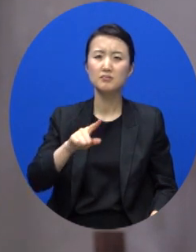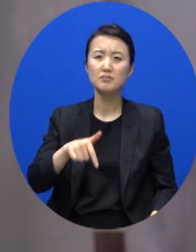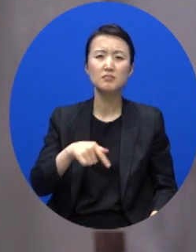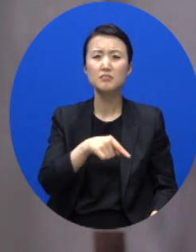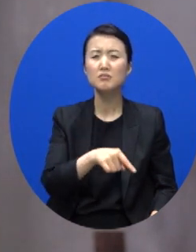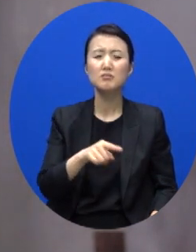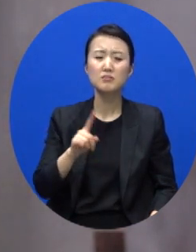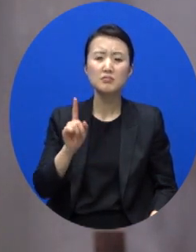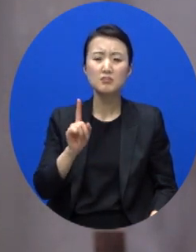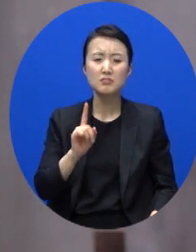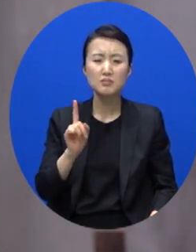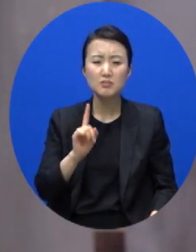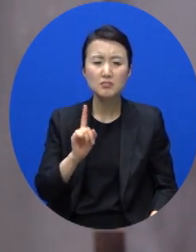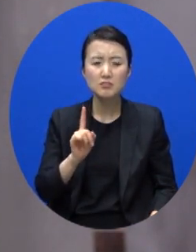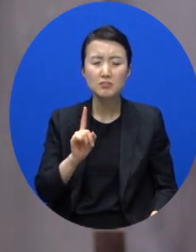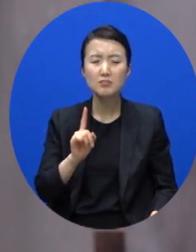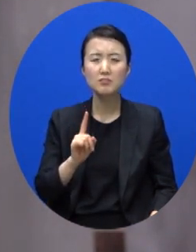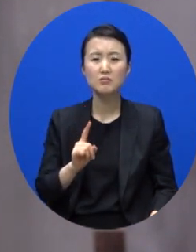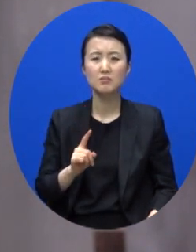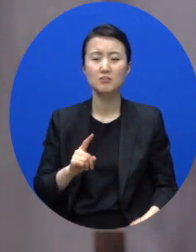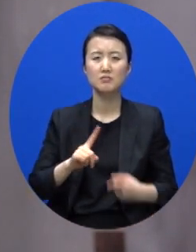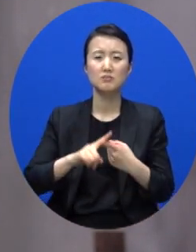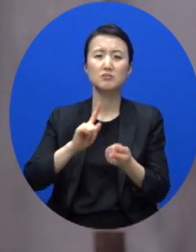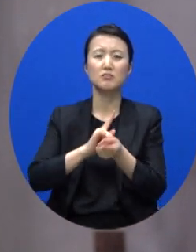물론 만파식적의